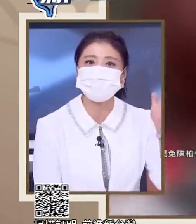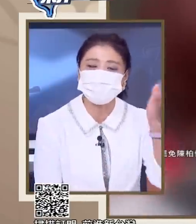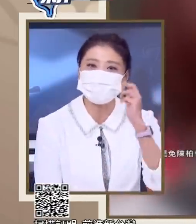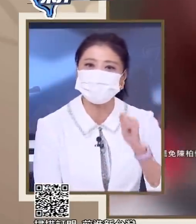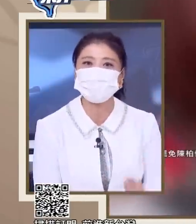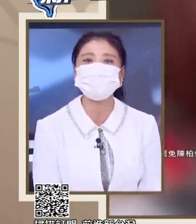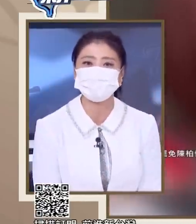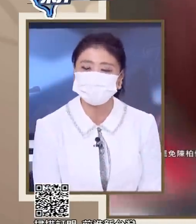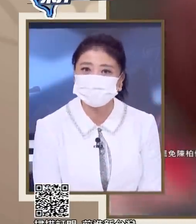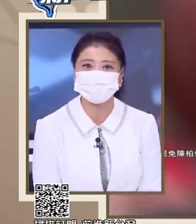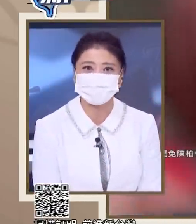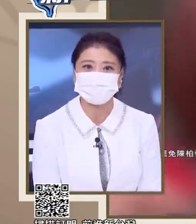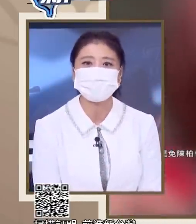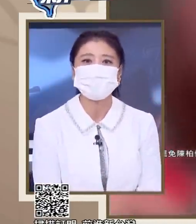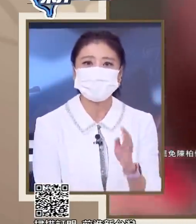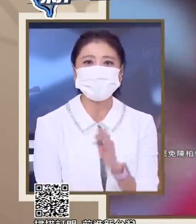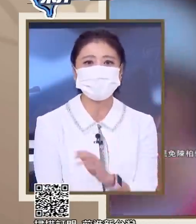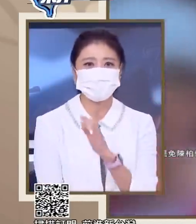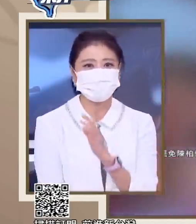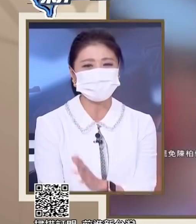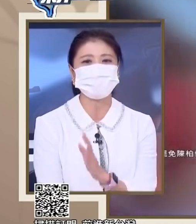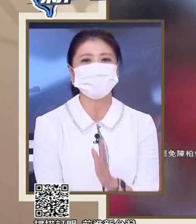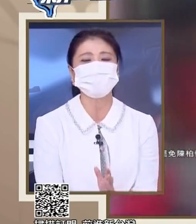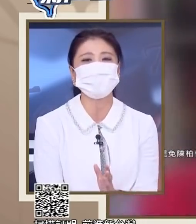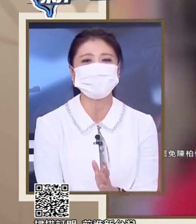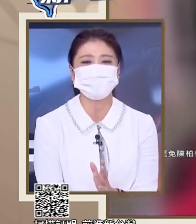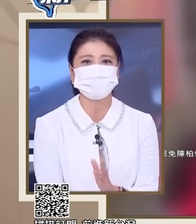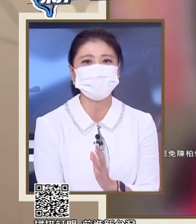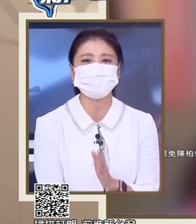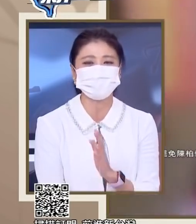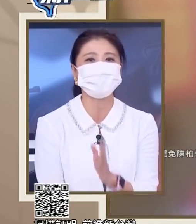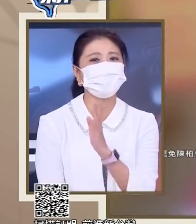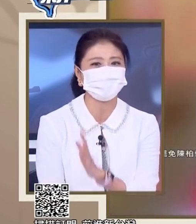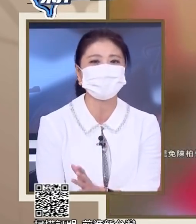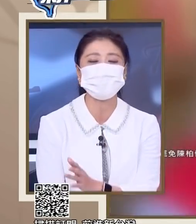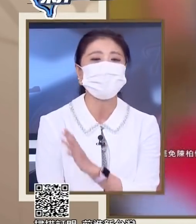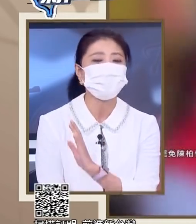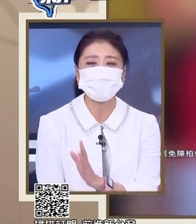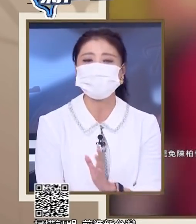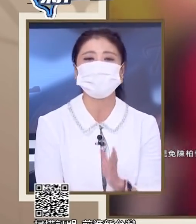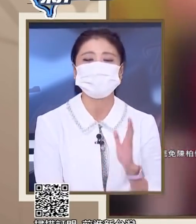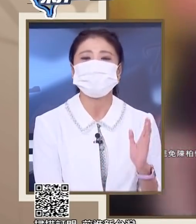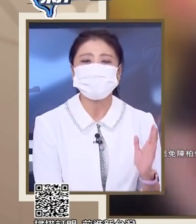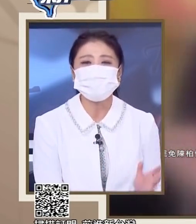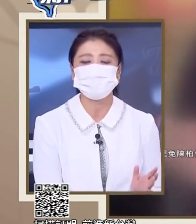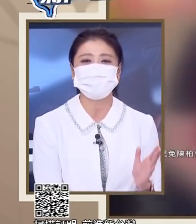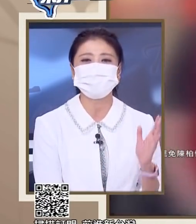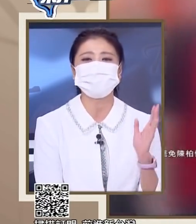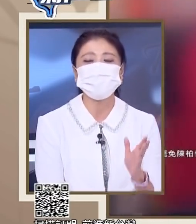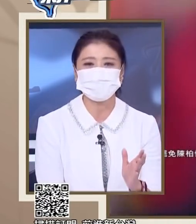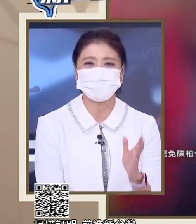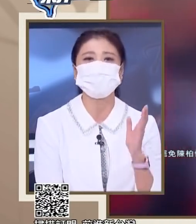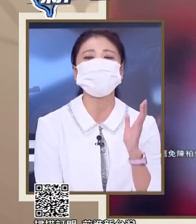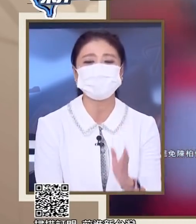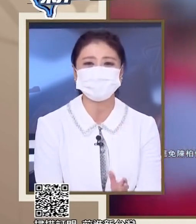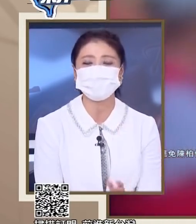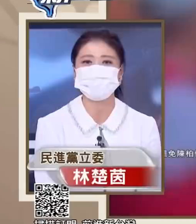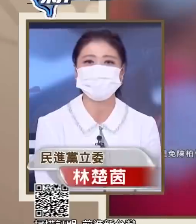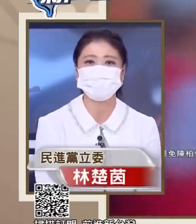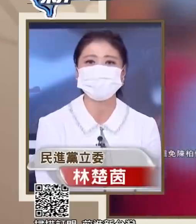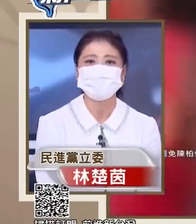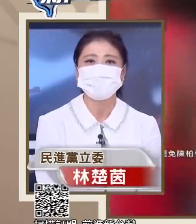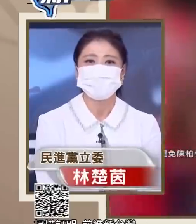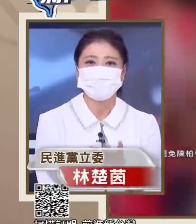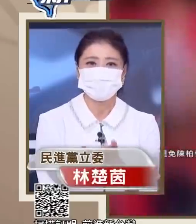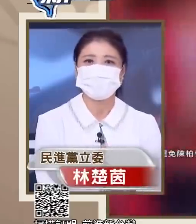像真的像佛地魔不能说一样。因为从这个事件开始，其实我相信一开始大家并没有特别的把焦点都放在